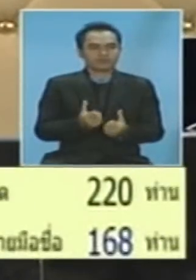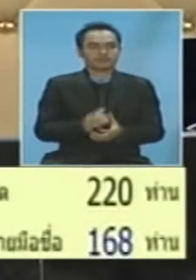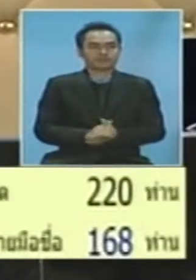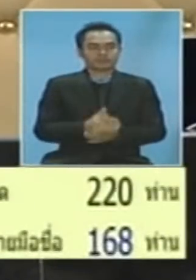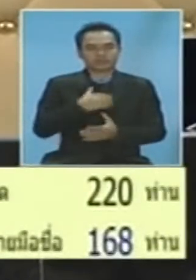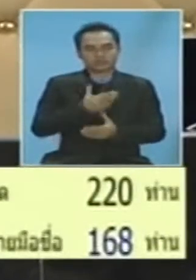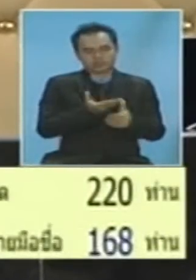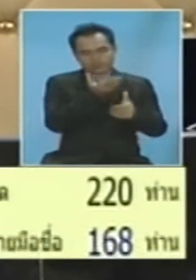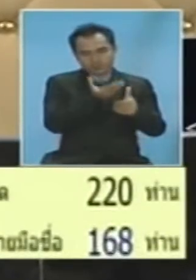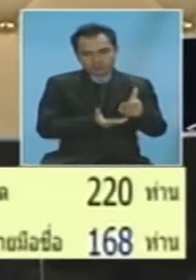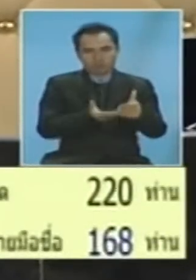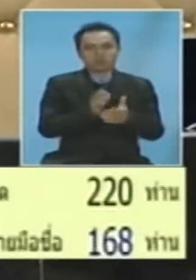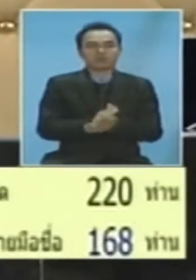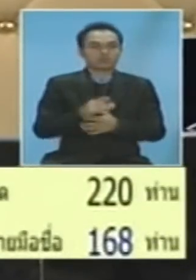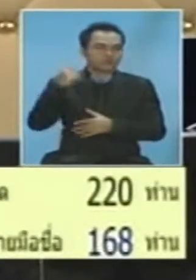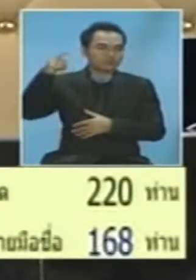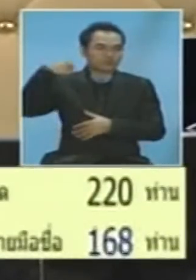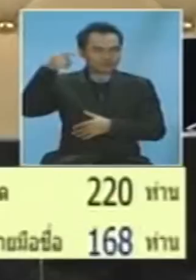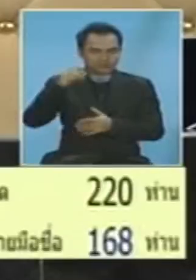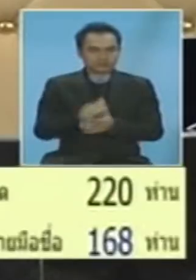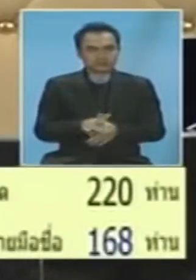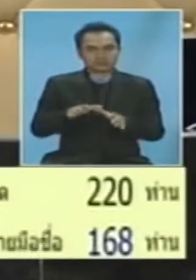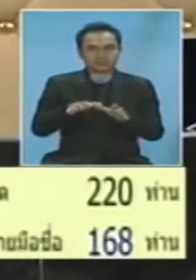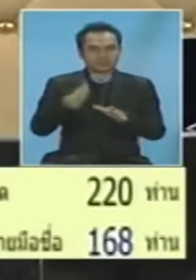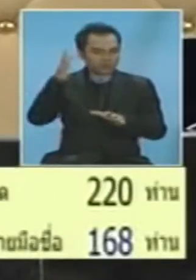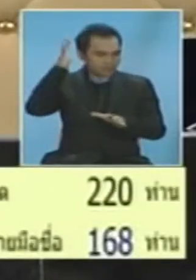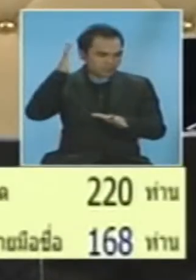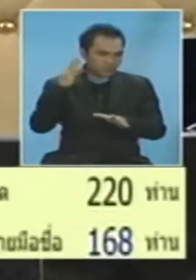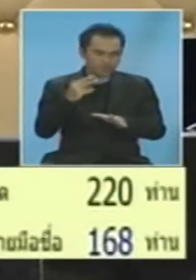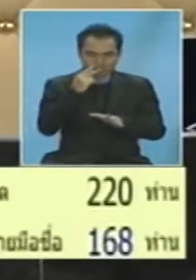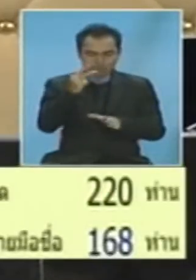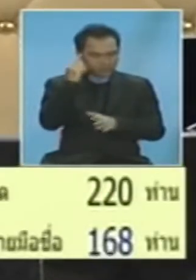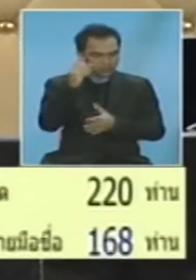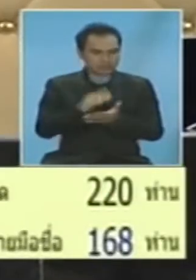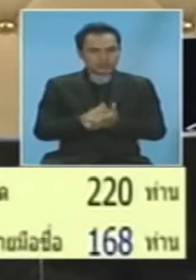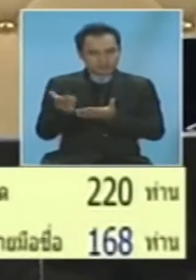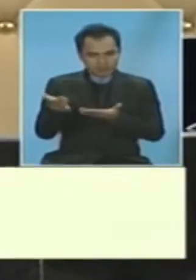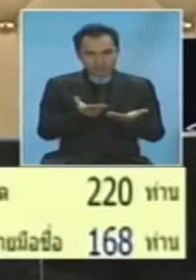ของนางสาวยิ่งลักษณ์ชินวัตรผู้ถูกกล่าวหาจึงได้อนุญาตนะครับ